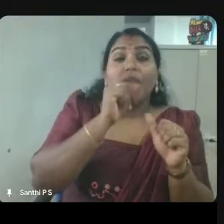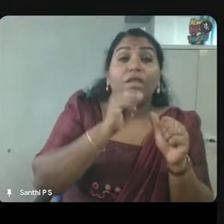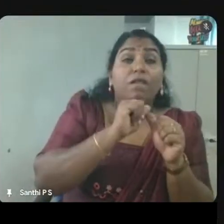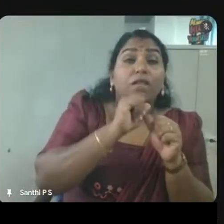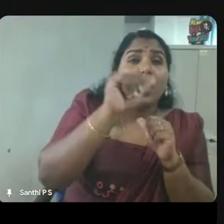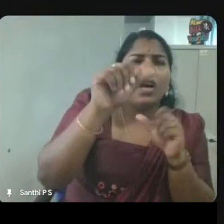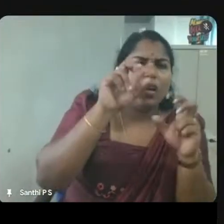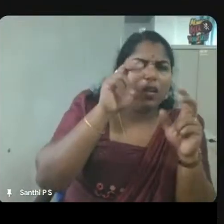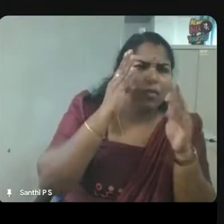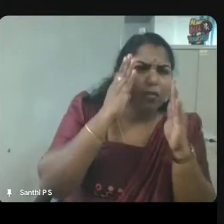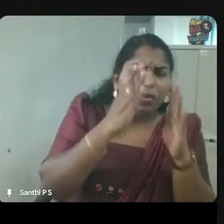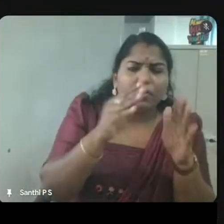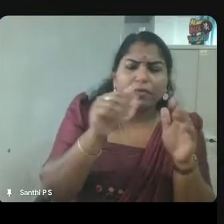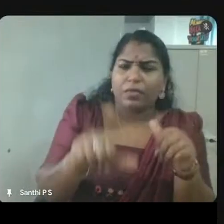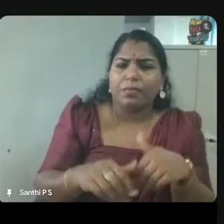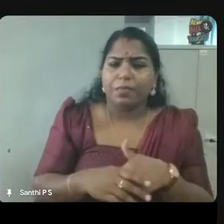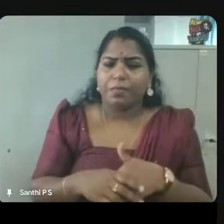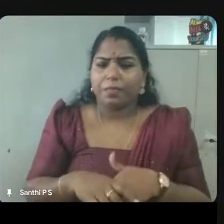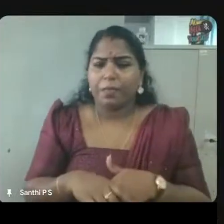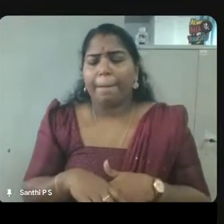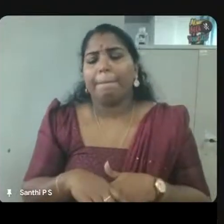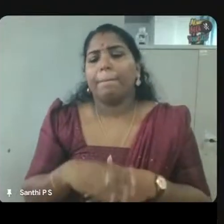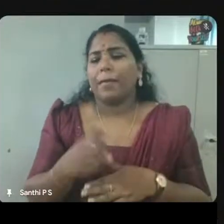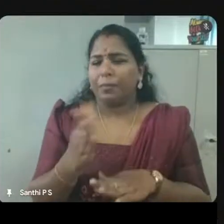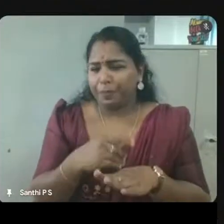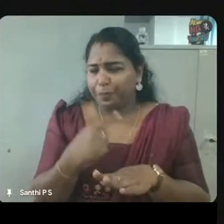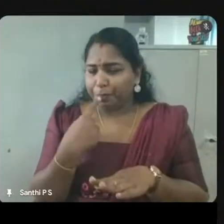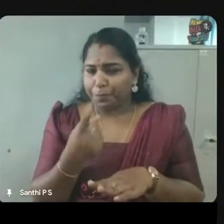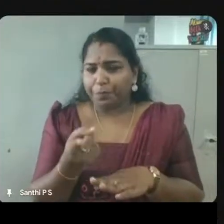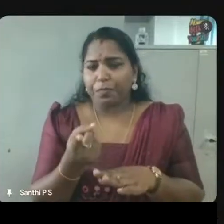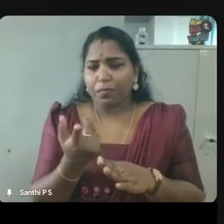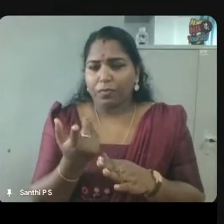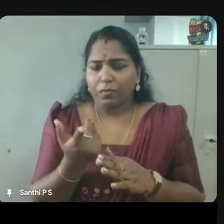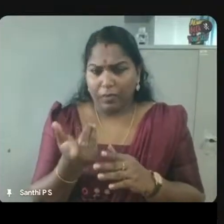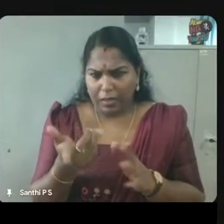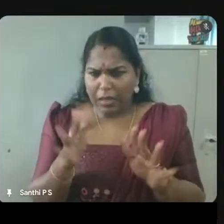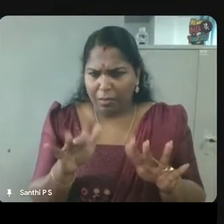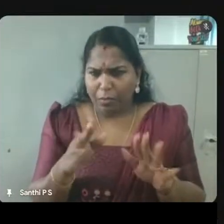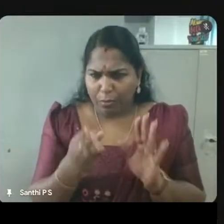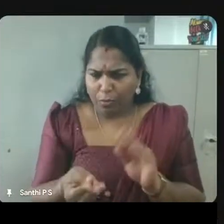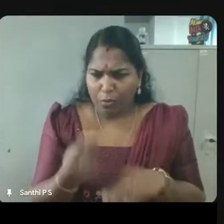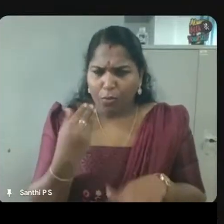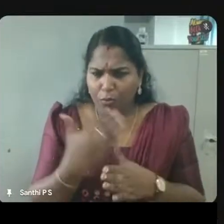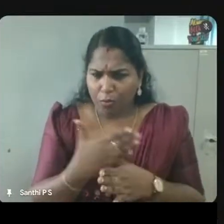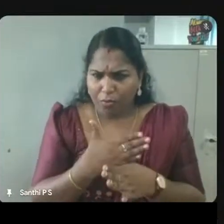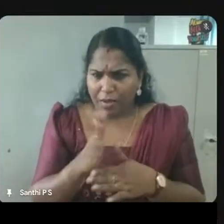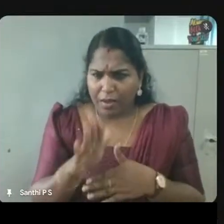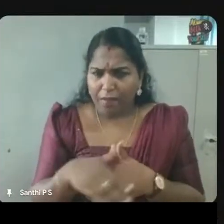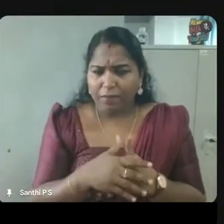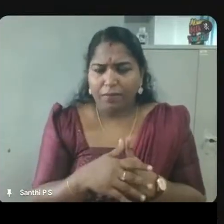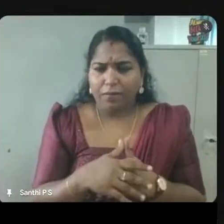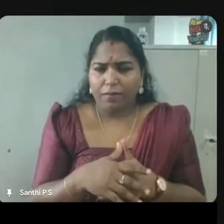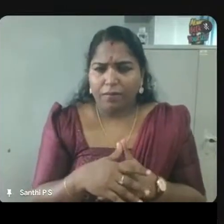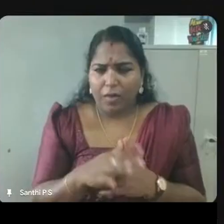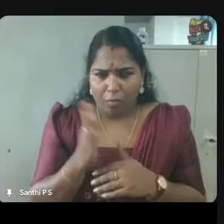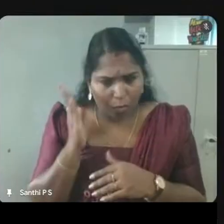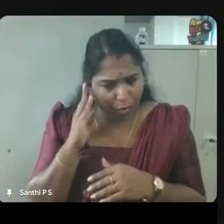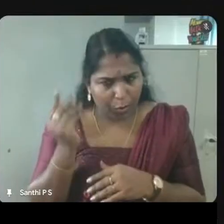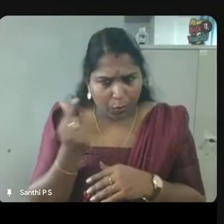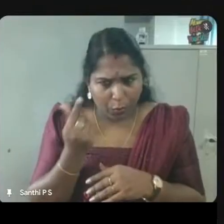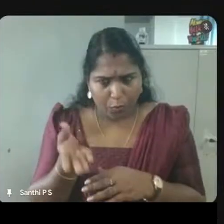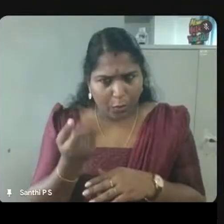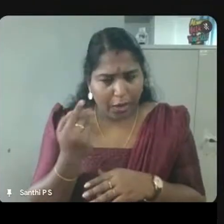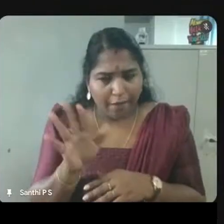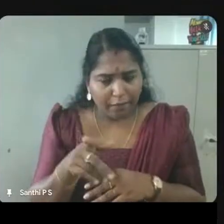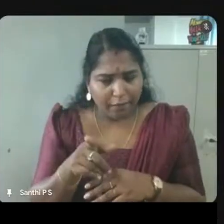അത് ഞാൻ നേരത്തെ പറഞ്ഞില്ലേ മാഡം, എന്താ കമ്പ്യൂട്ടറിലൊക്കെ വർക്ക് ചെയ്യുന്ന ഒരാളാണോ? മൊബൈലൊക്കെ ഒരുപാട് യൂസ് ചെയ്യുന്ന ഒരാളാണോ? മൊബൈലിൽ